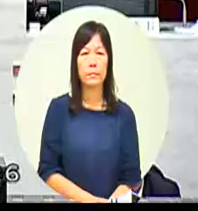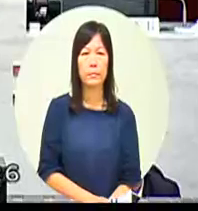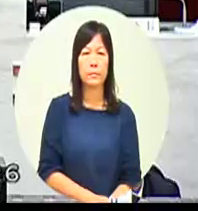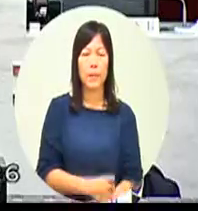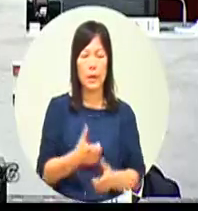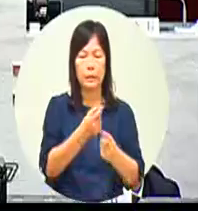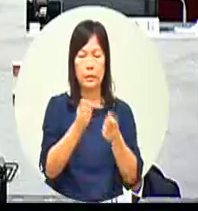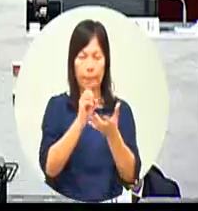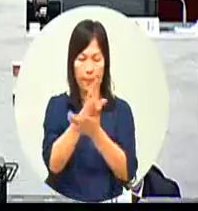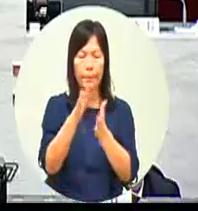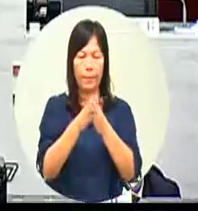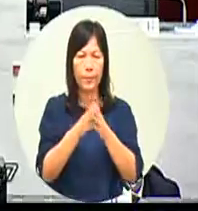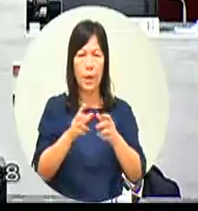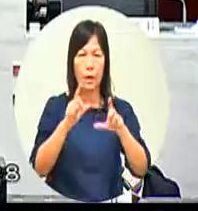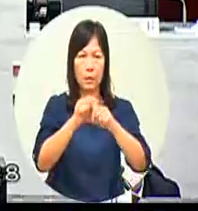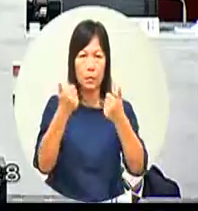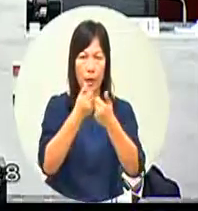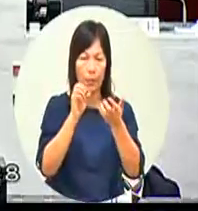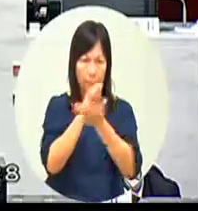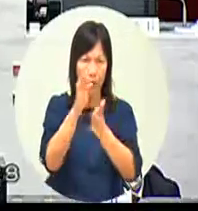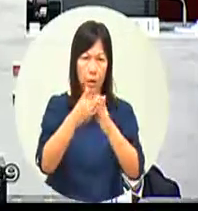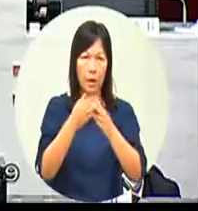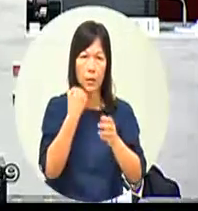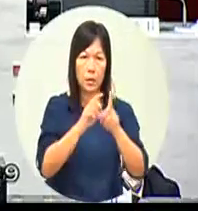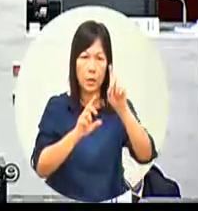报告。向大会报告，